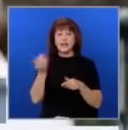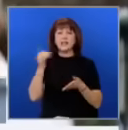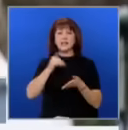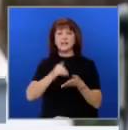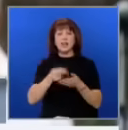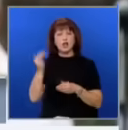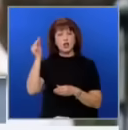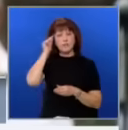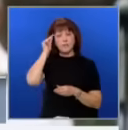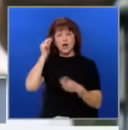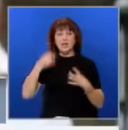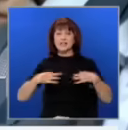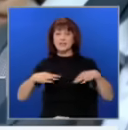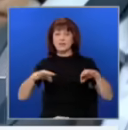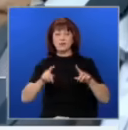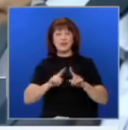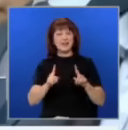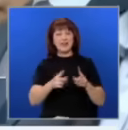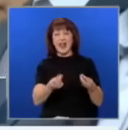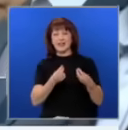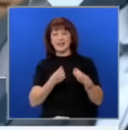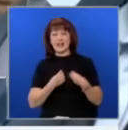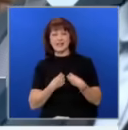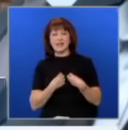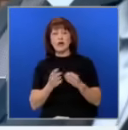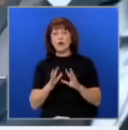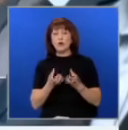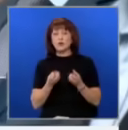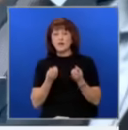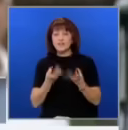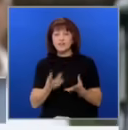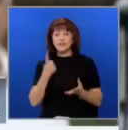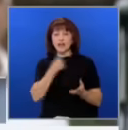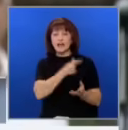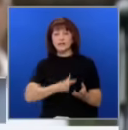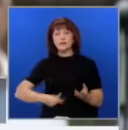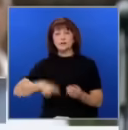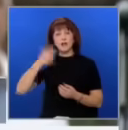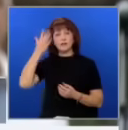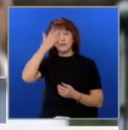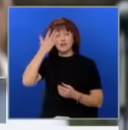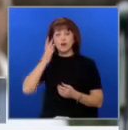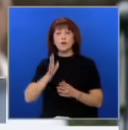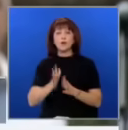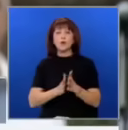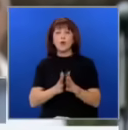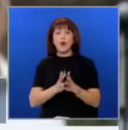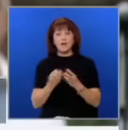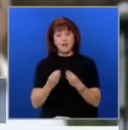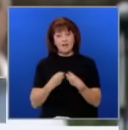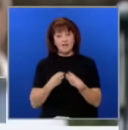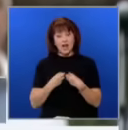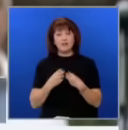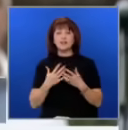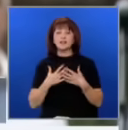припомни, че свободата ни не е даденост. Че колкото и невъзможно да изглежда една национална мечта, когато хората вярват в нея, имат смелостта,